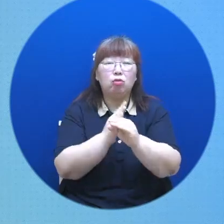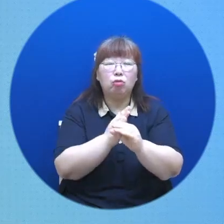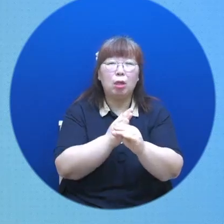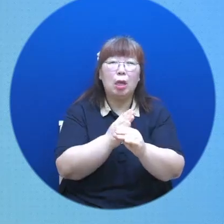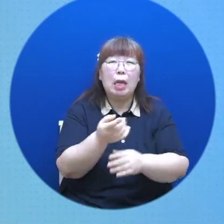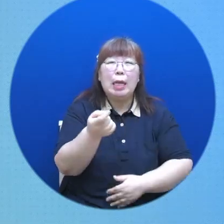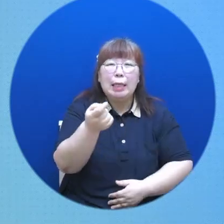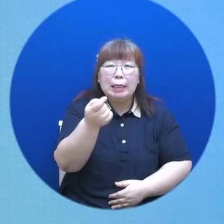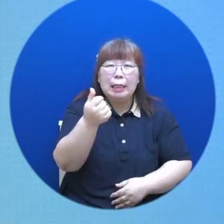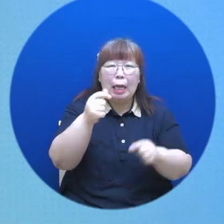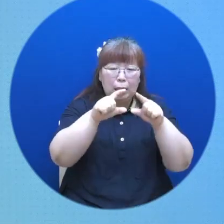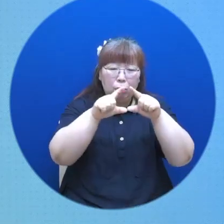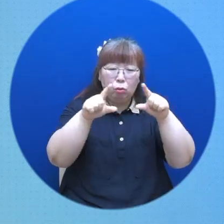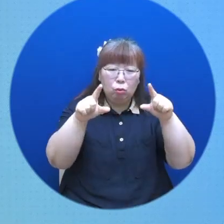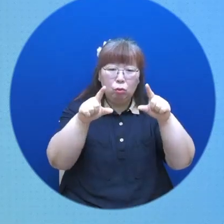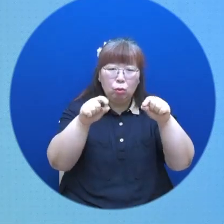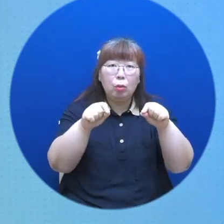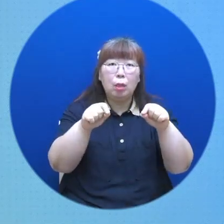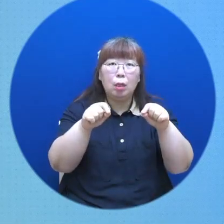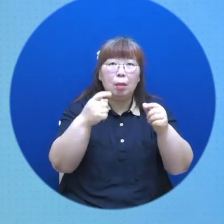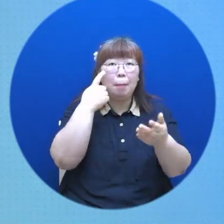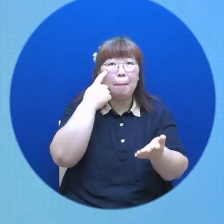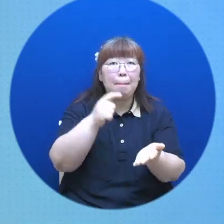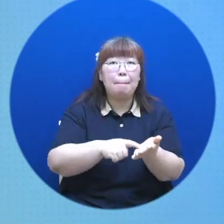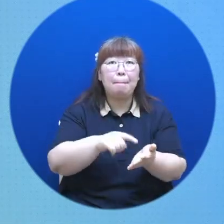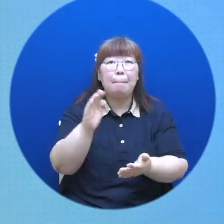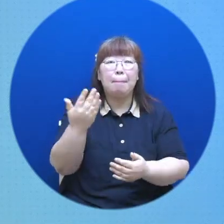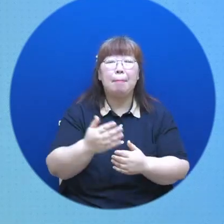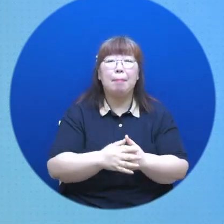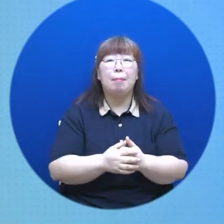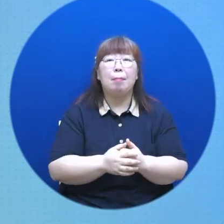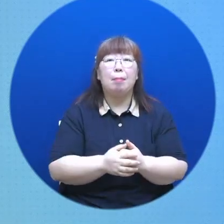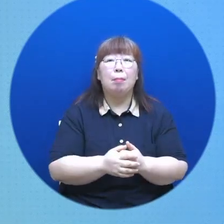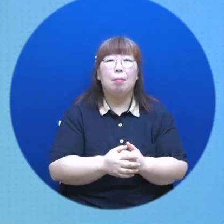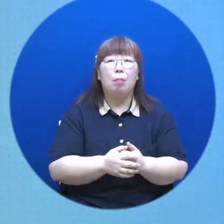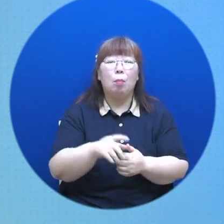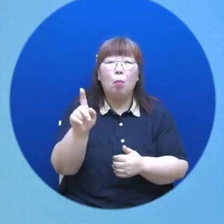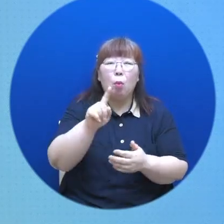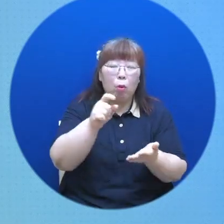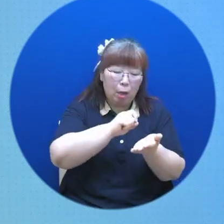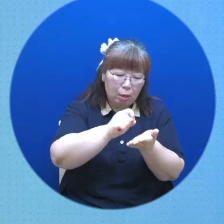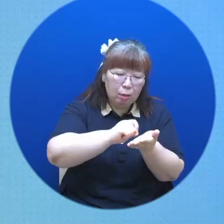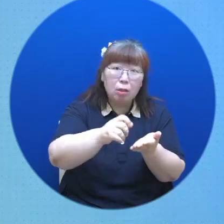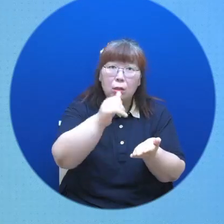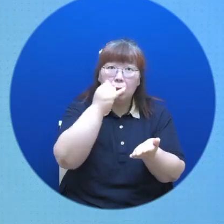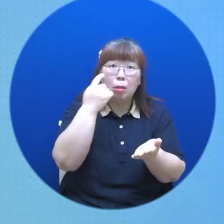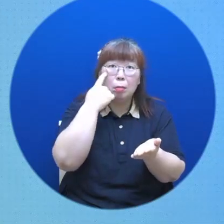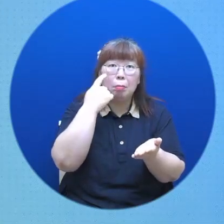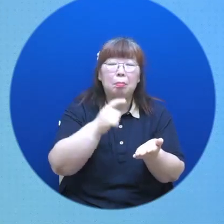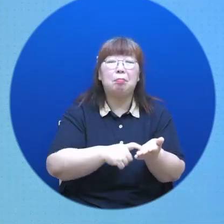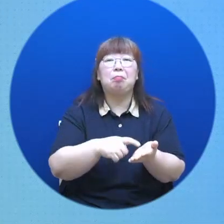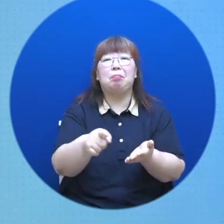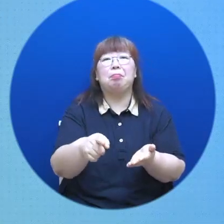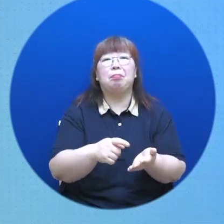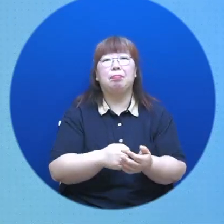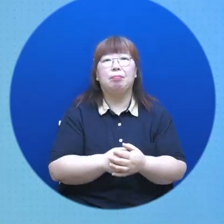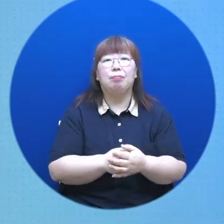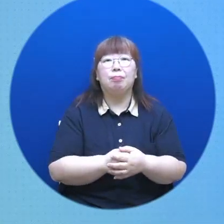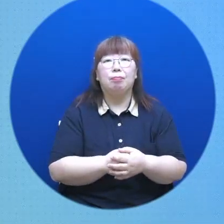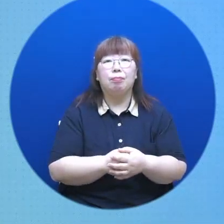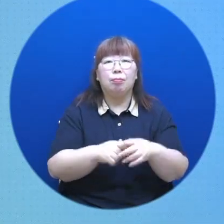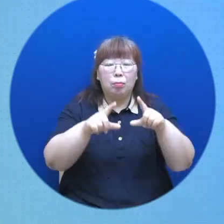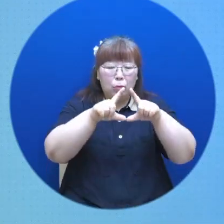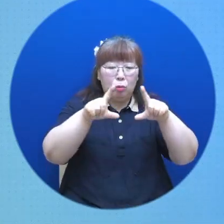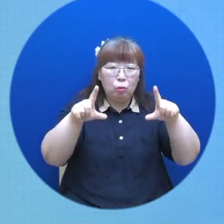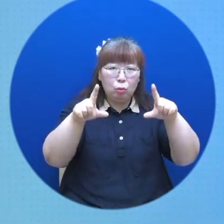작은 쪽지 하나가 발견이 됐어요. 쪽지 하나가. 뭔가 쓰여있는 쪽지를 발견했어요. 뭐라고